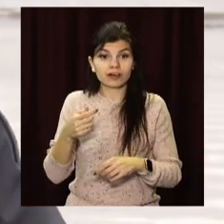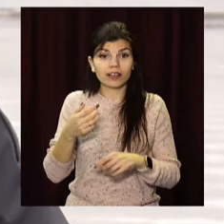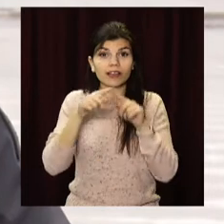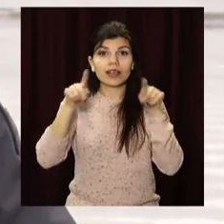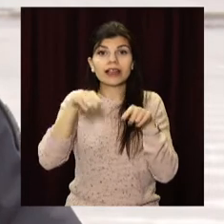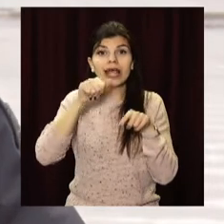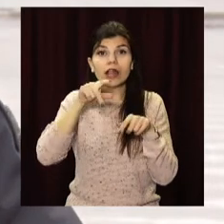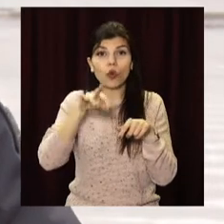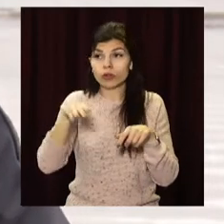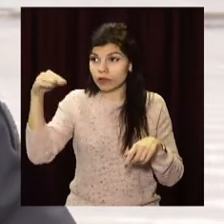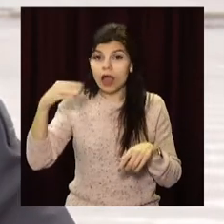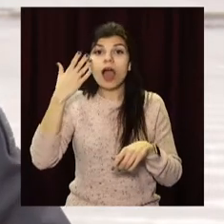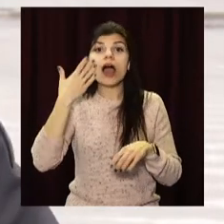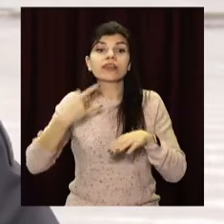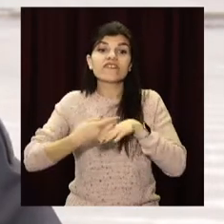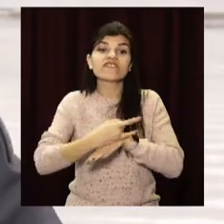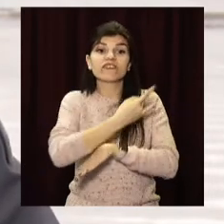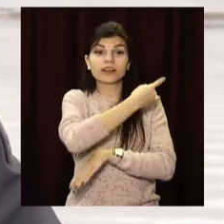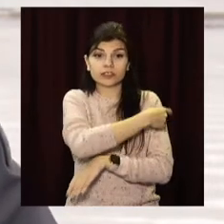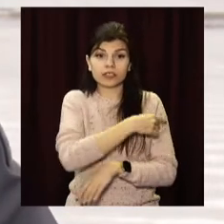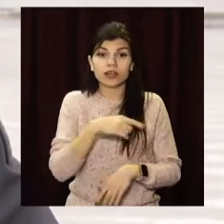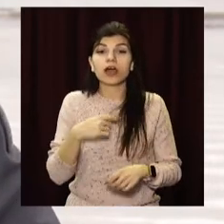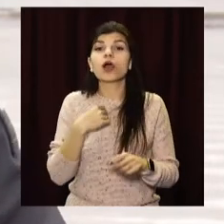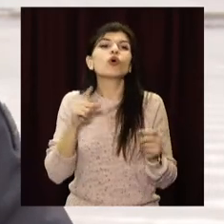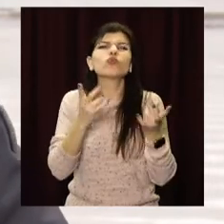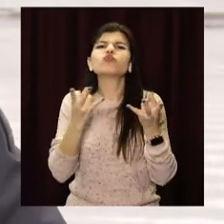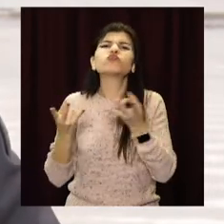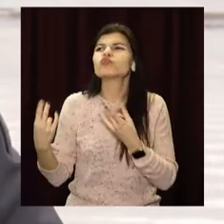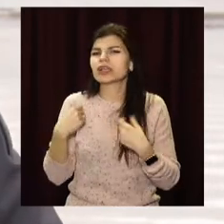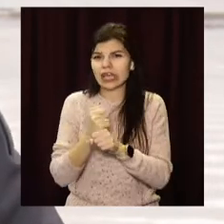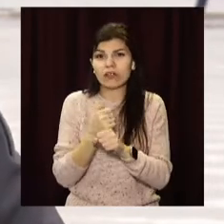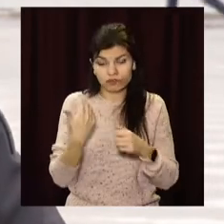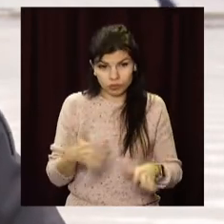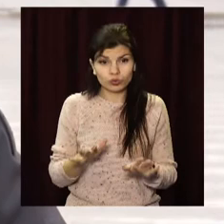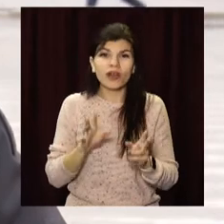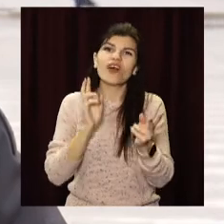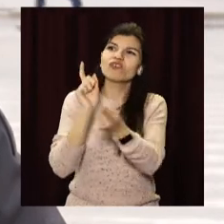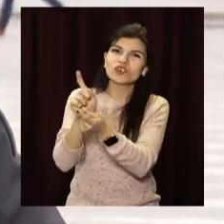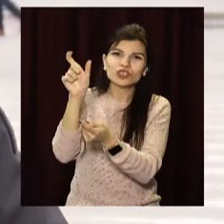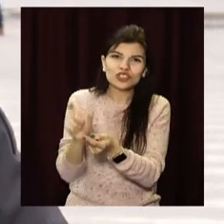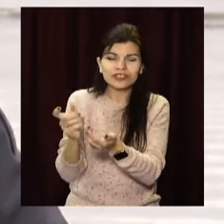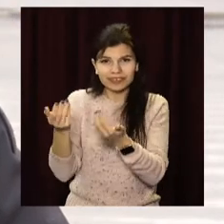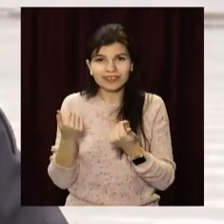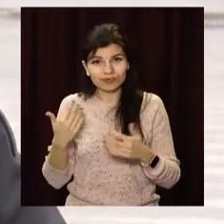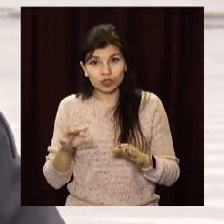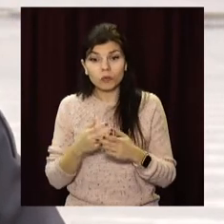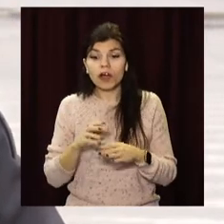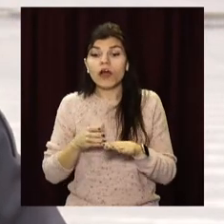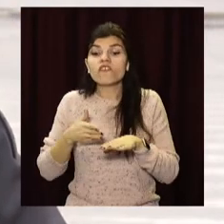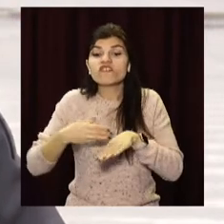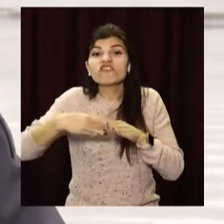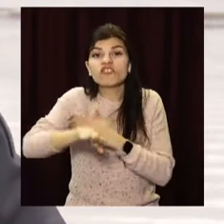талон. При выезде, ну, сделали здесь все дела, провели там, встретили. Подъезжаем к выездной